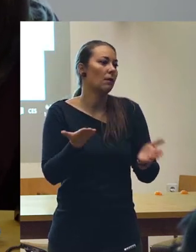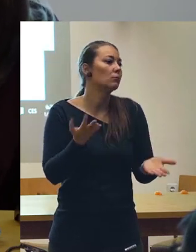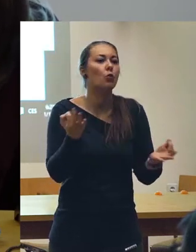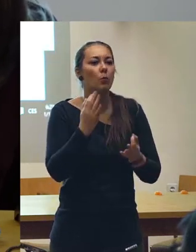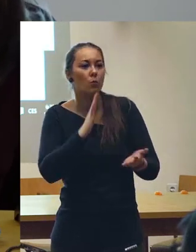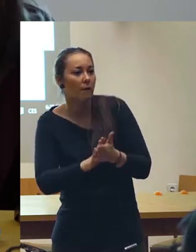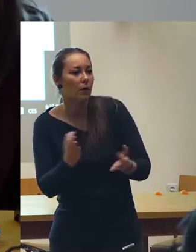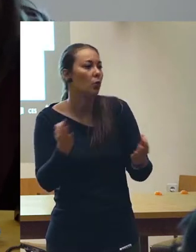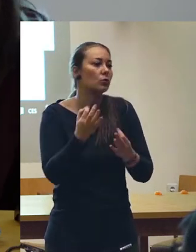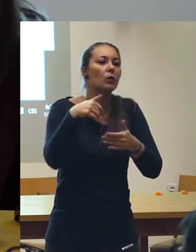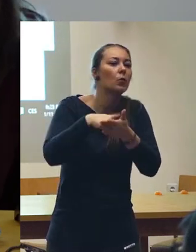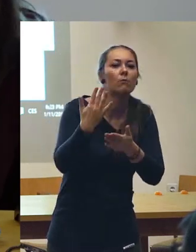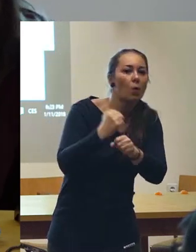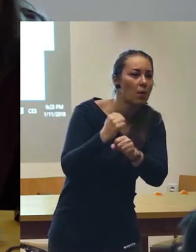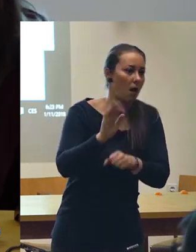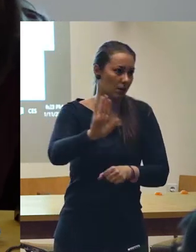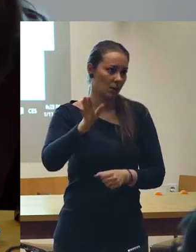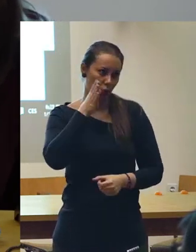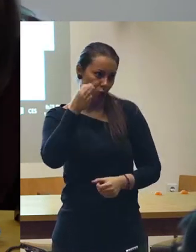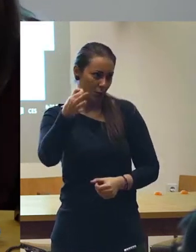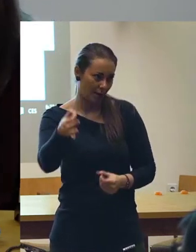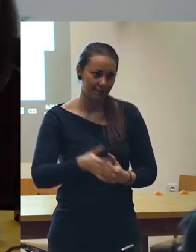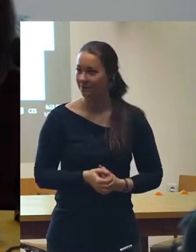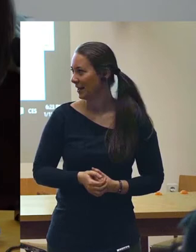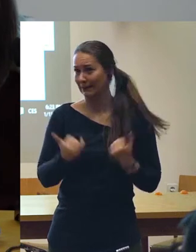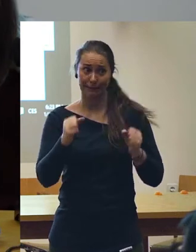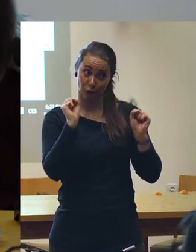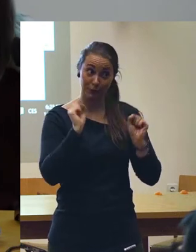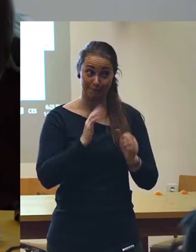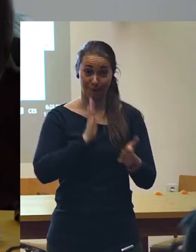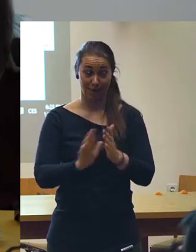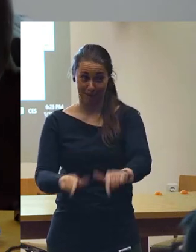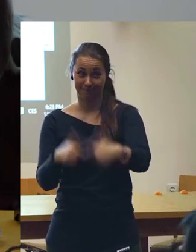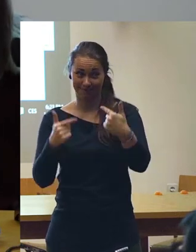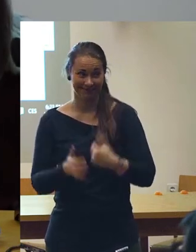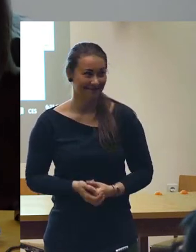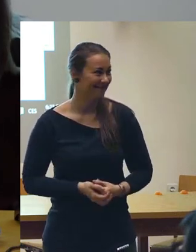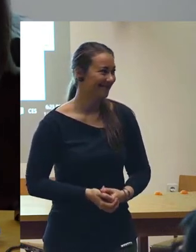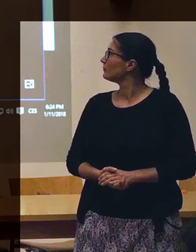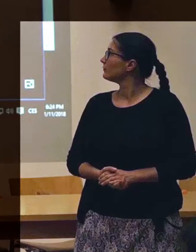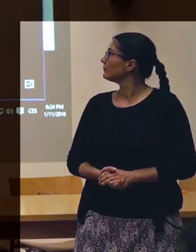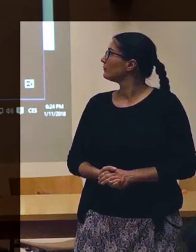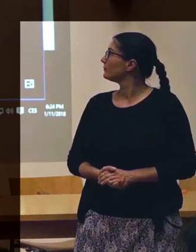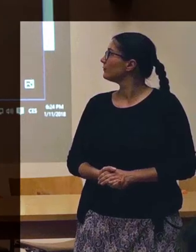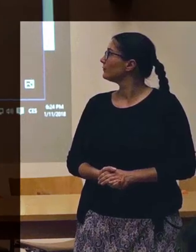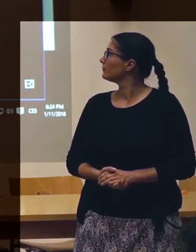inkluzivního programu v Garáž muzeu. Tak a teď si držme palce.